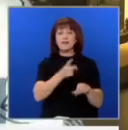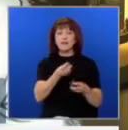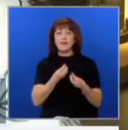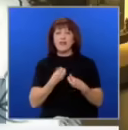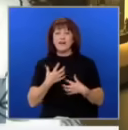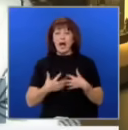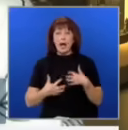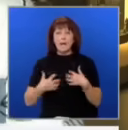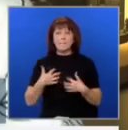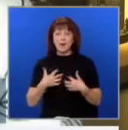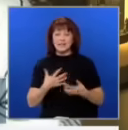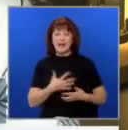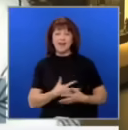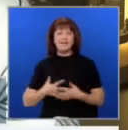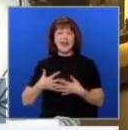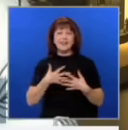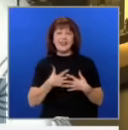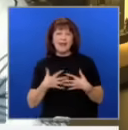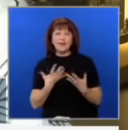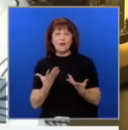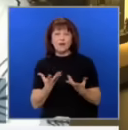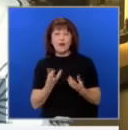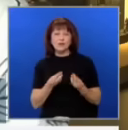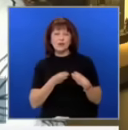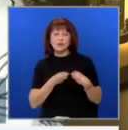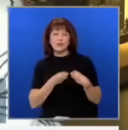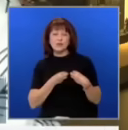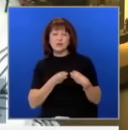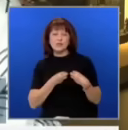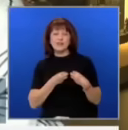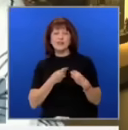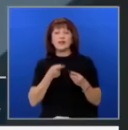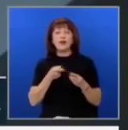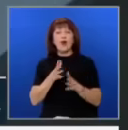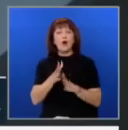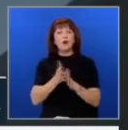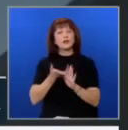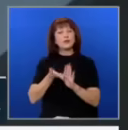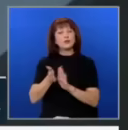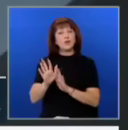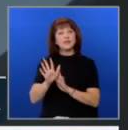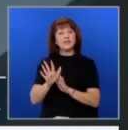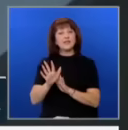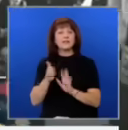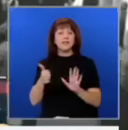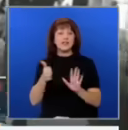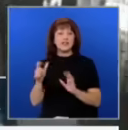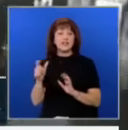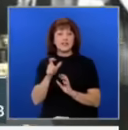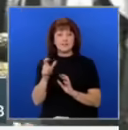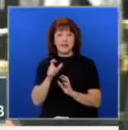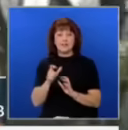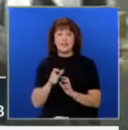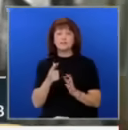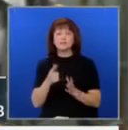на вълнението, което са изпитвали тези, които отиват да извършат акта на 6 септември. Военно-историческият музей представи уникални